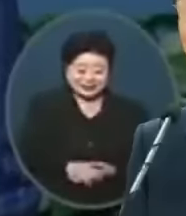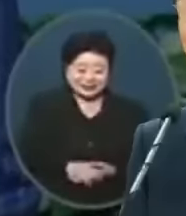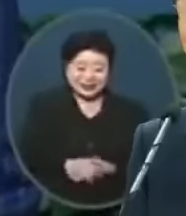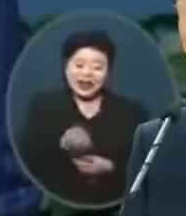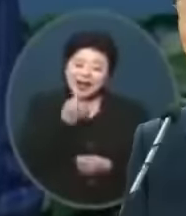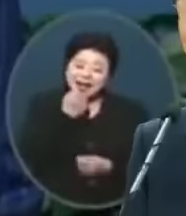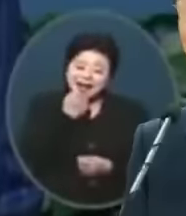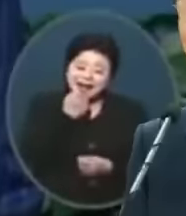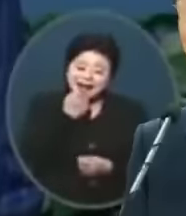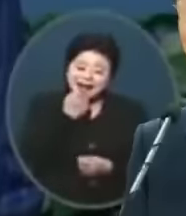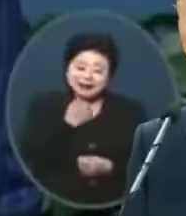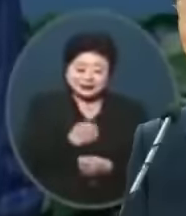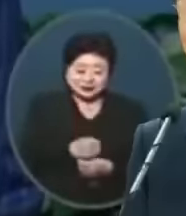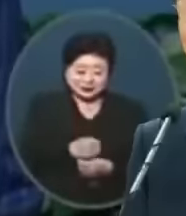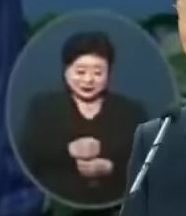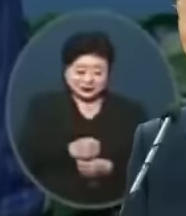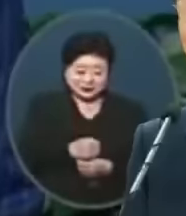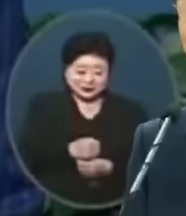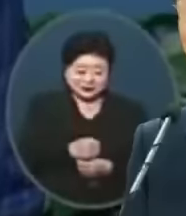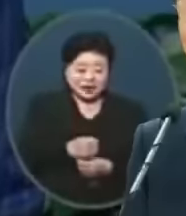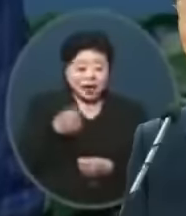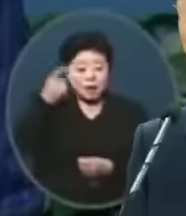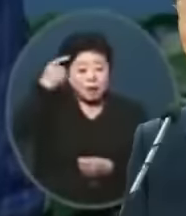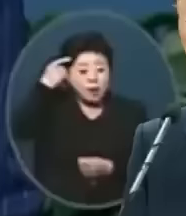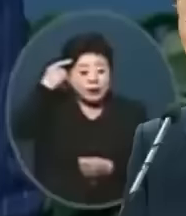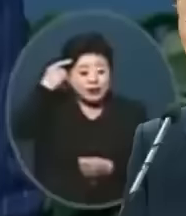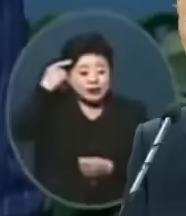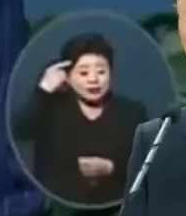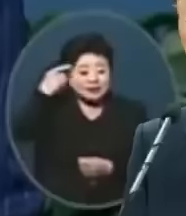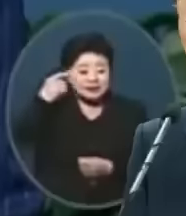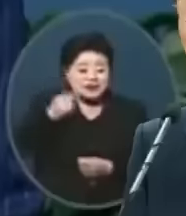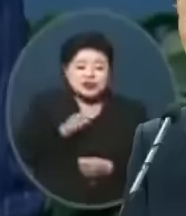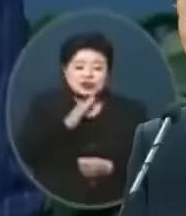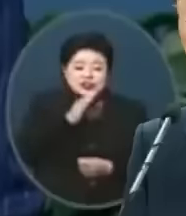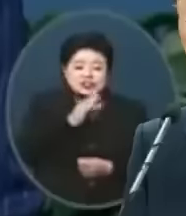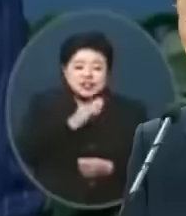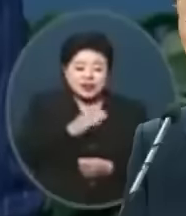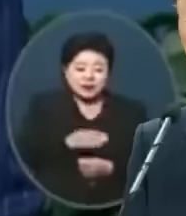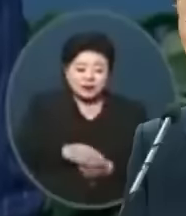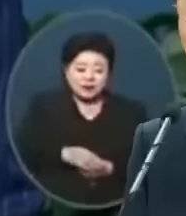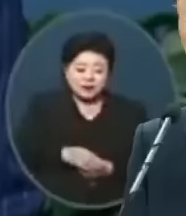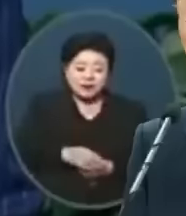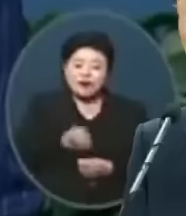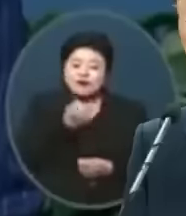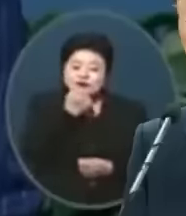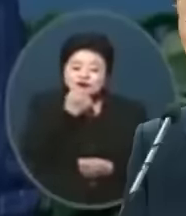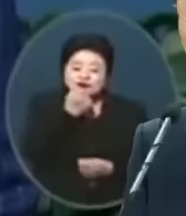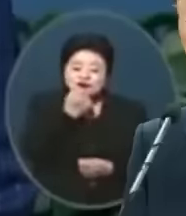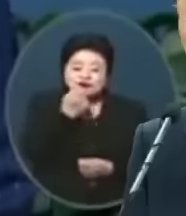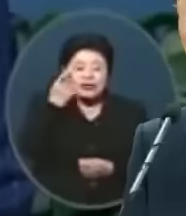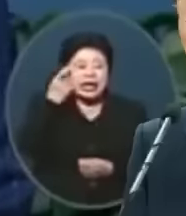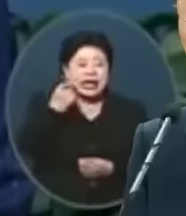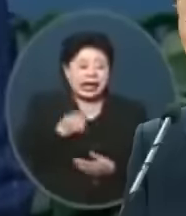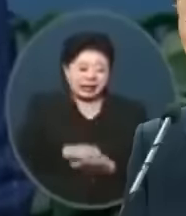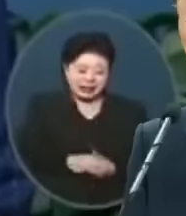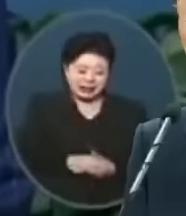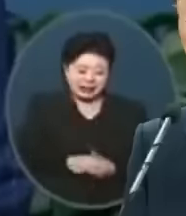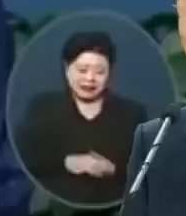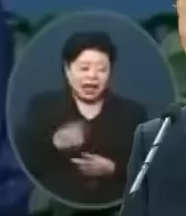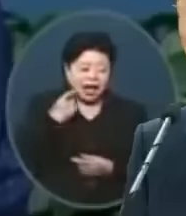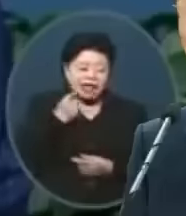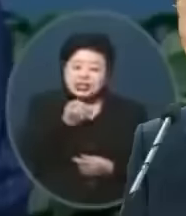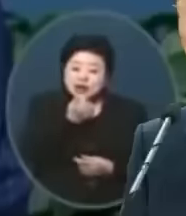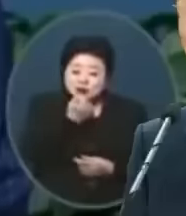웃어도 내 머리 두뇌는 진짜로 웃는 줄로 생각한답니다. 가짜로